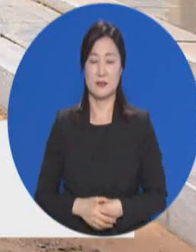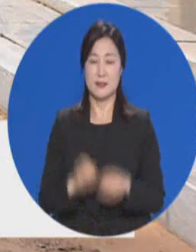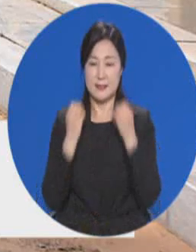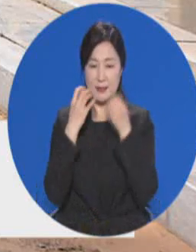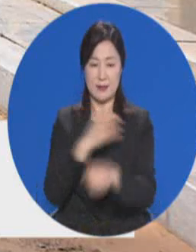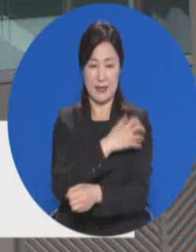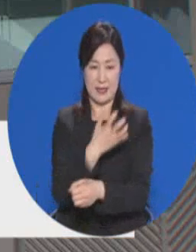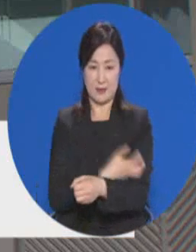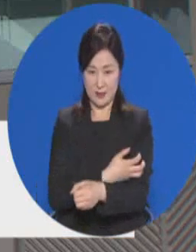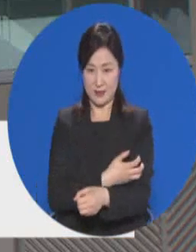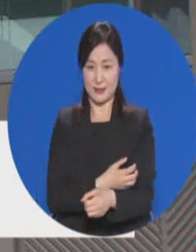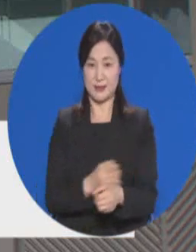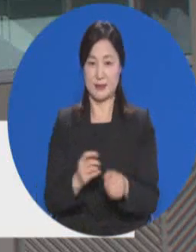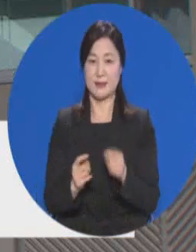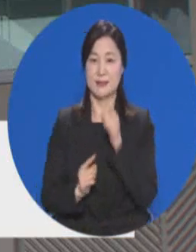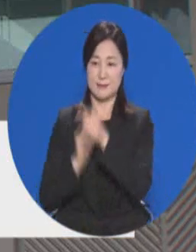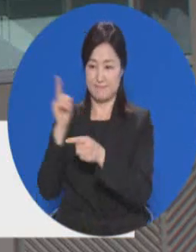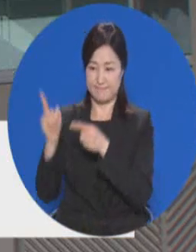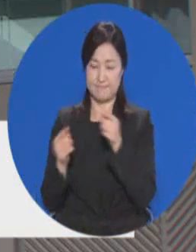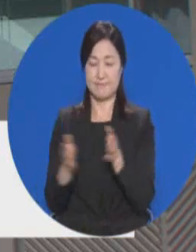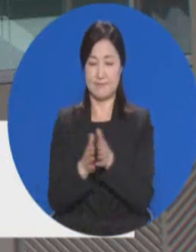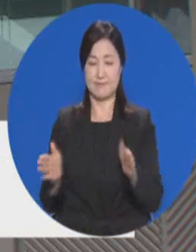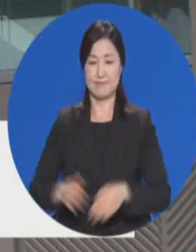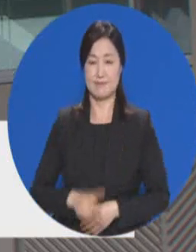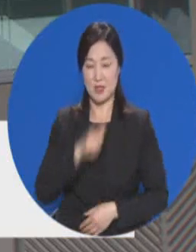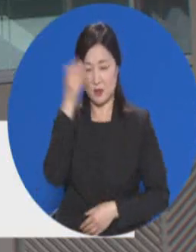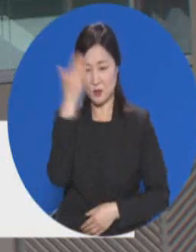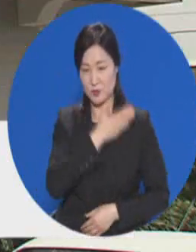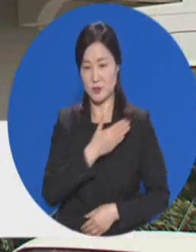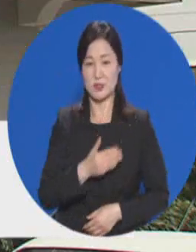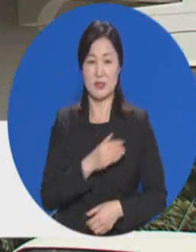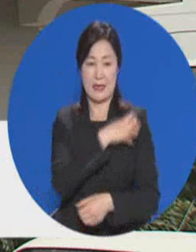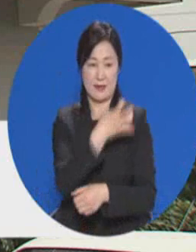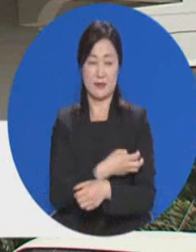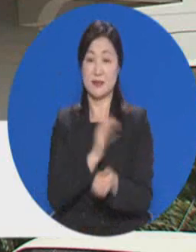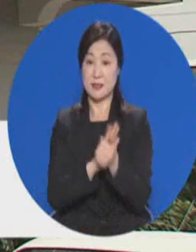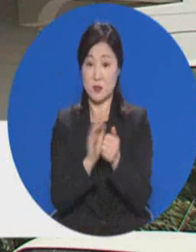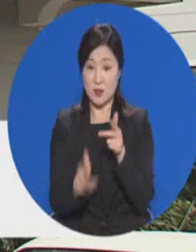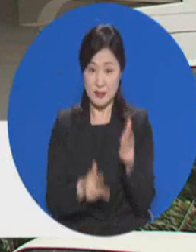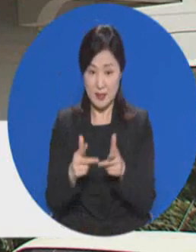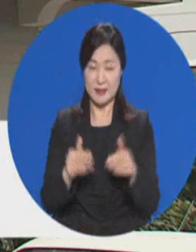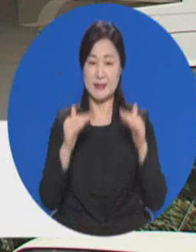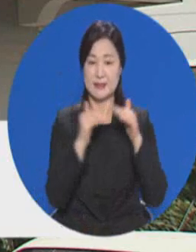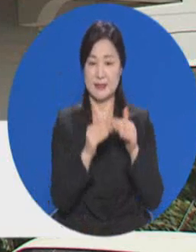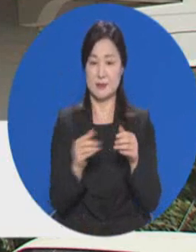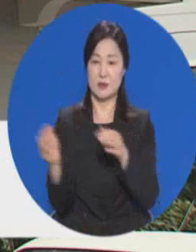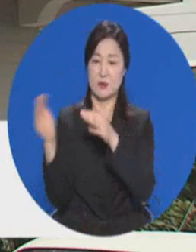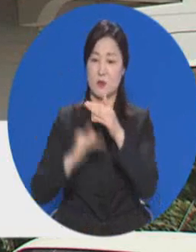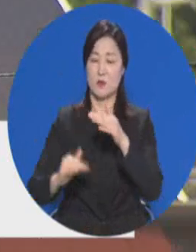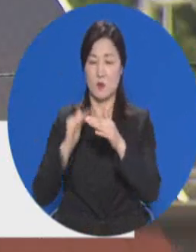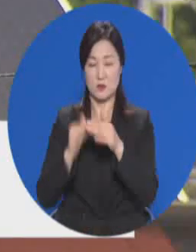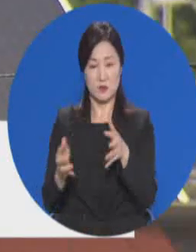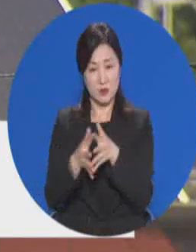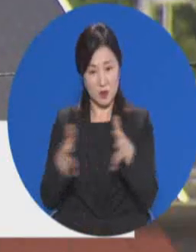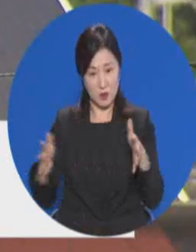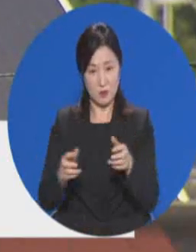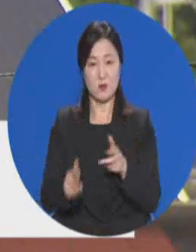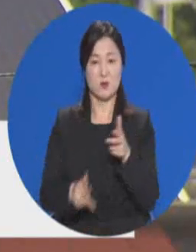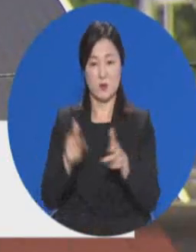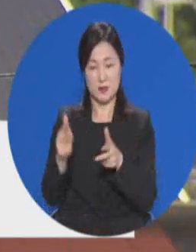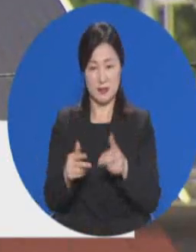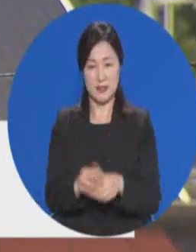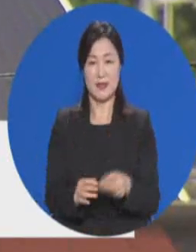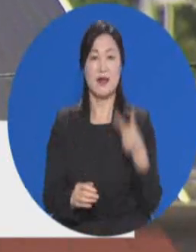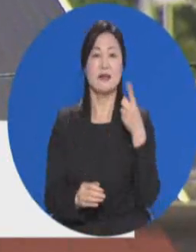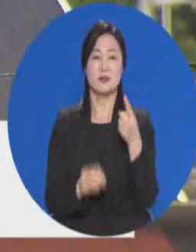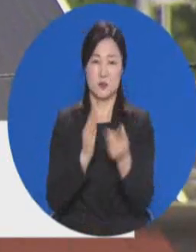희망자를 모집합니다. 여수시의 융복합 지원 사업은 주택과 공공건물, 공장 건물 등에 한 종류